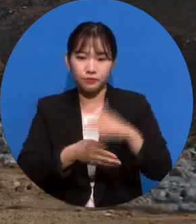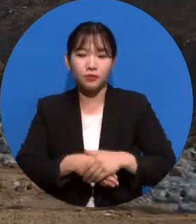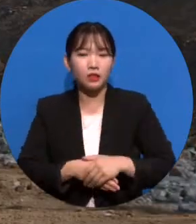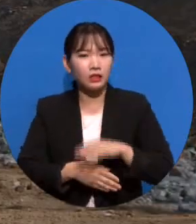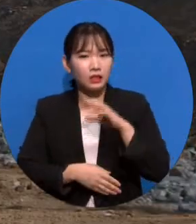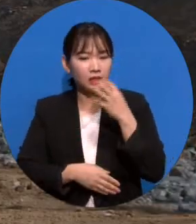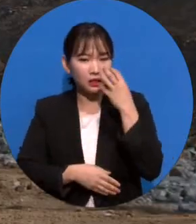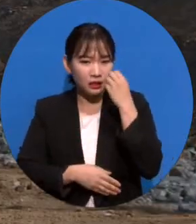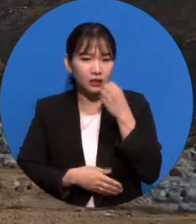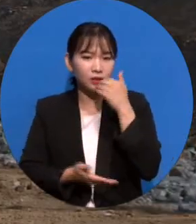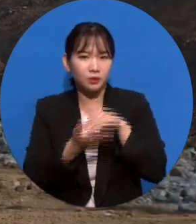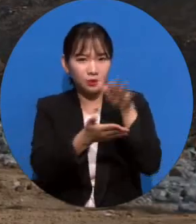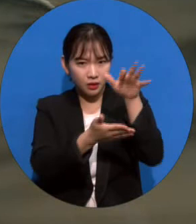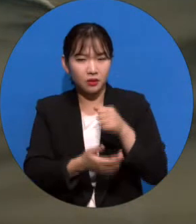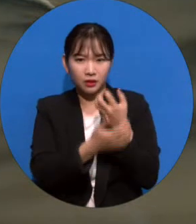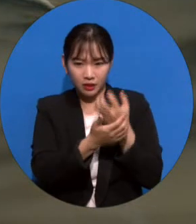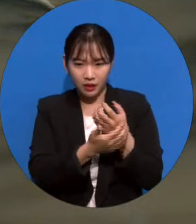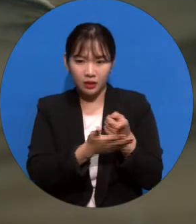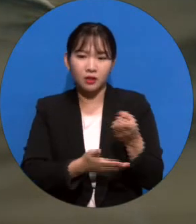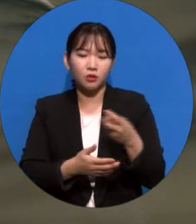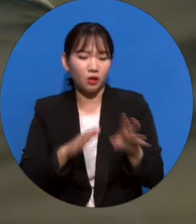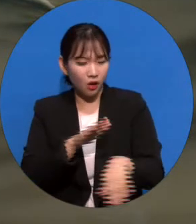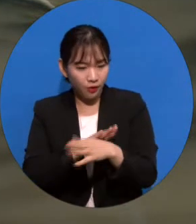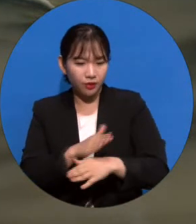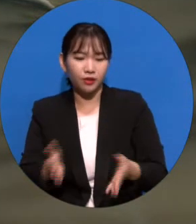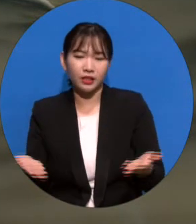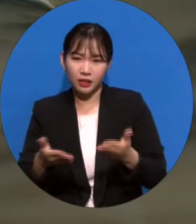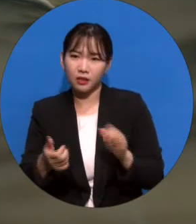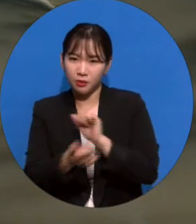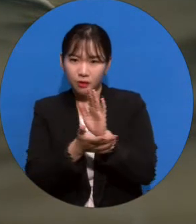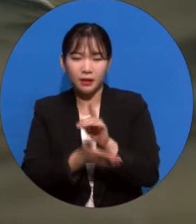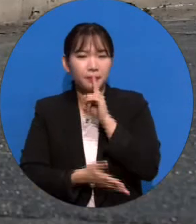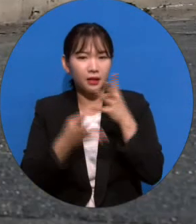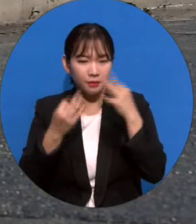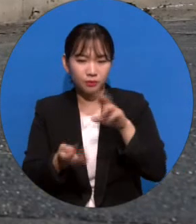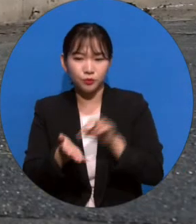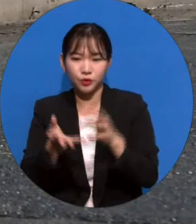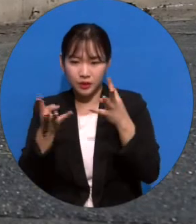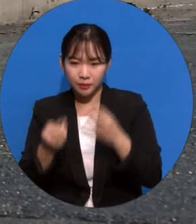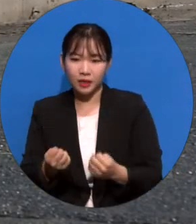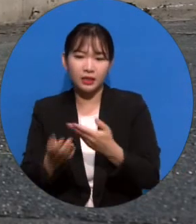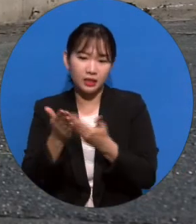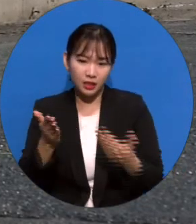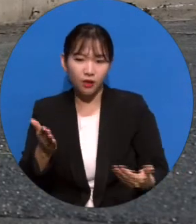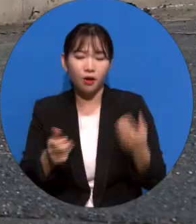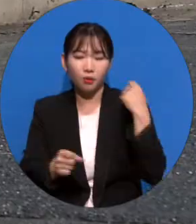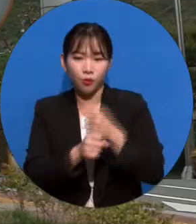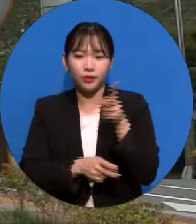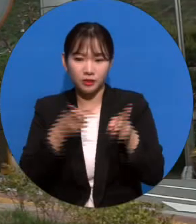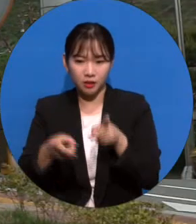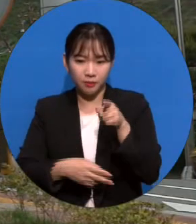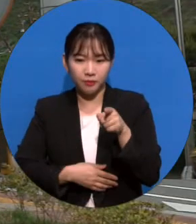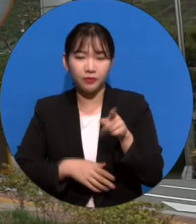수상한 4속 공급과 계약 부실시공 논란까지 말많고 탈많은 사교 천 생태하천 복원사업